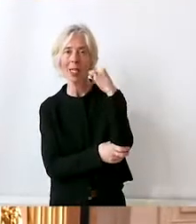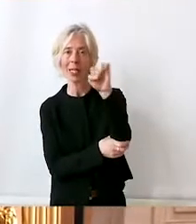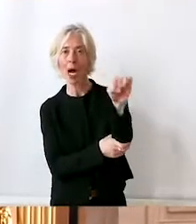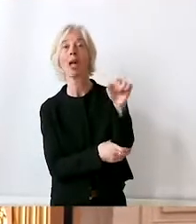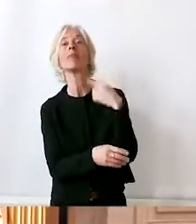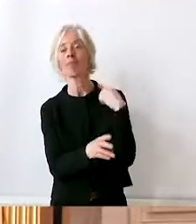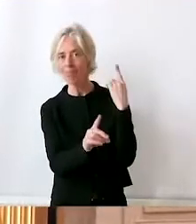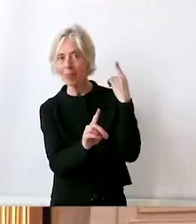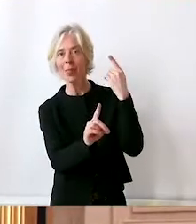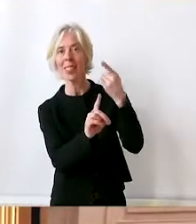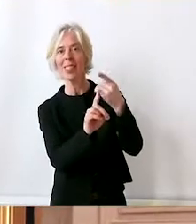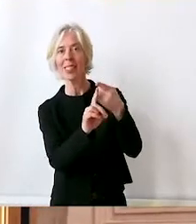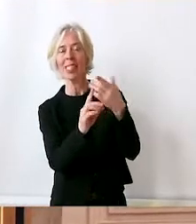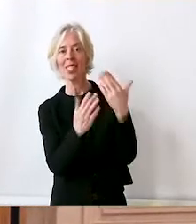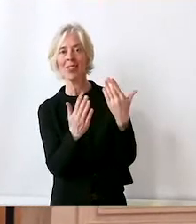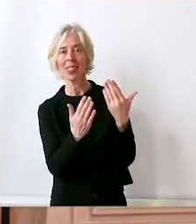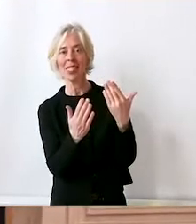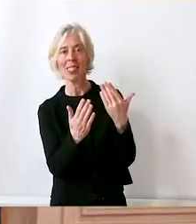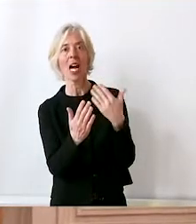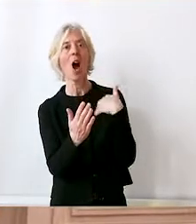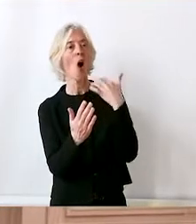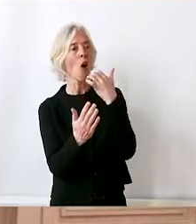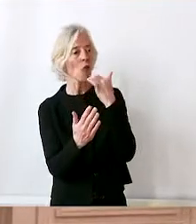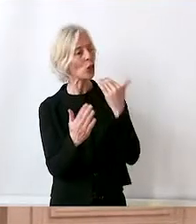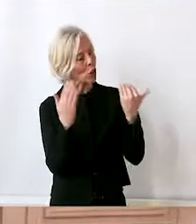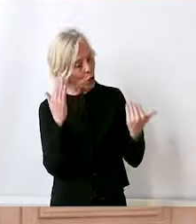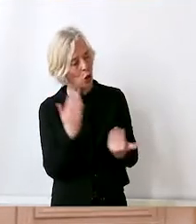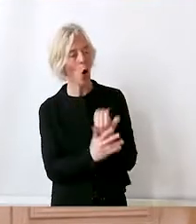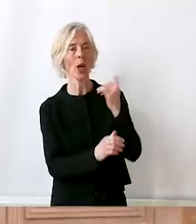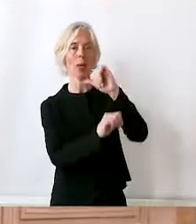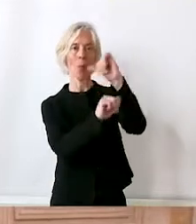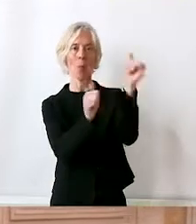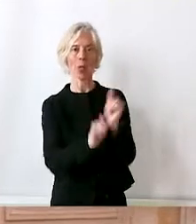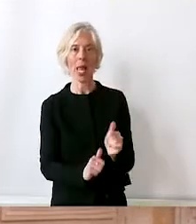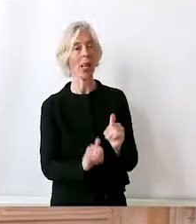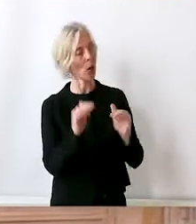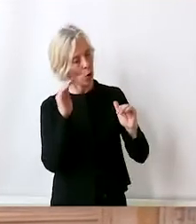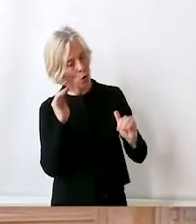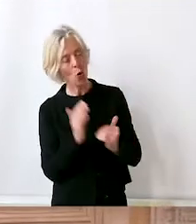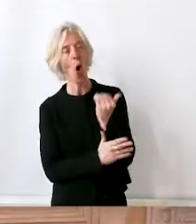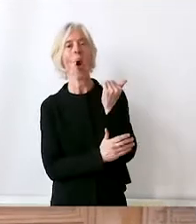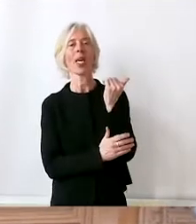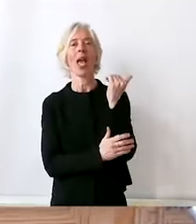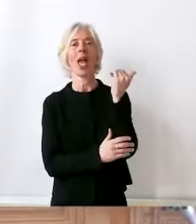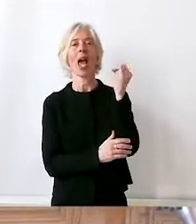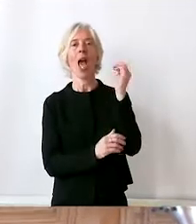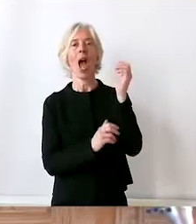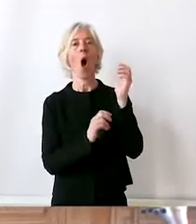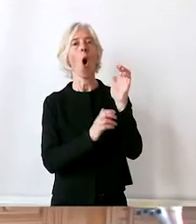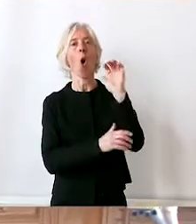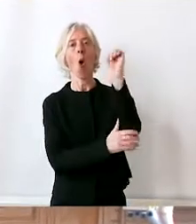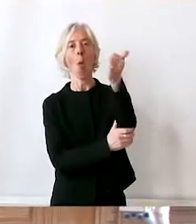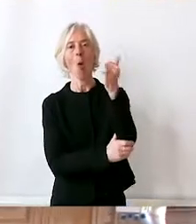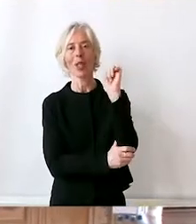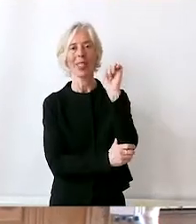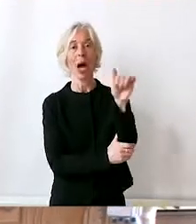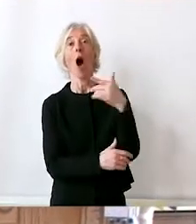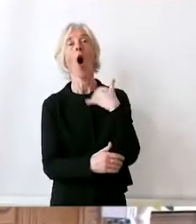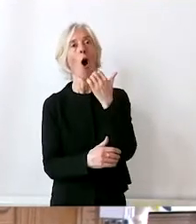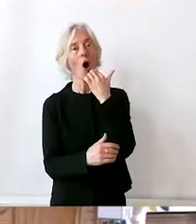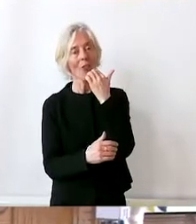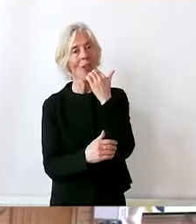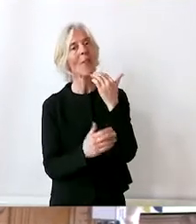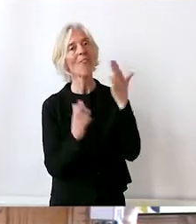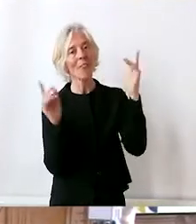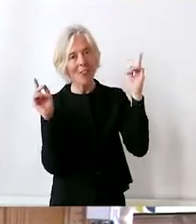dass wir in jeder neuen Modellreihe, jede neue Robotergeneration weniger Energie brauchen, als in der,